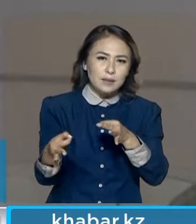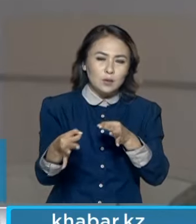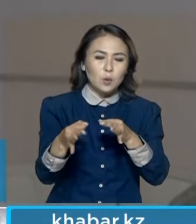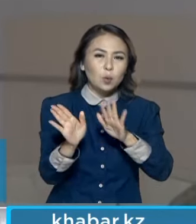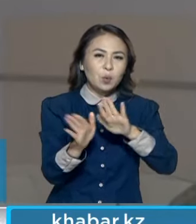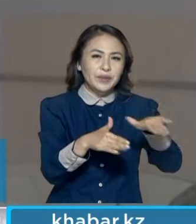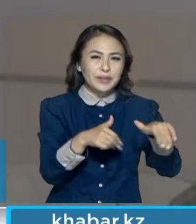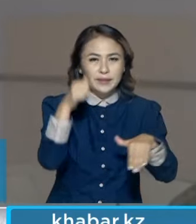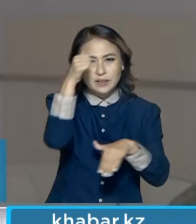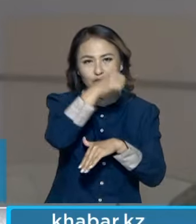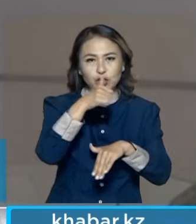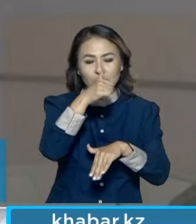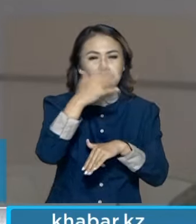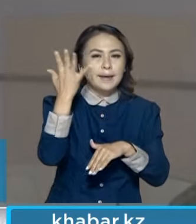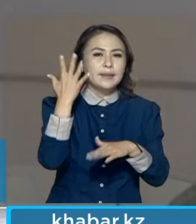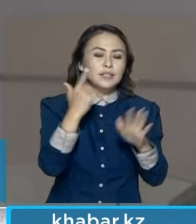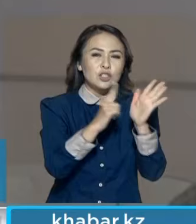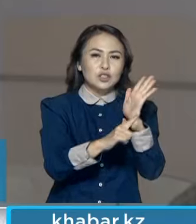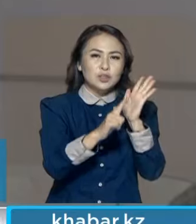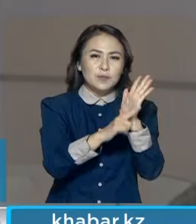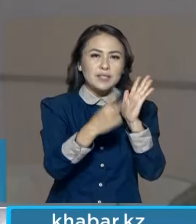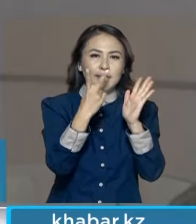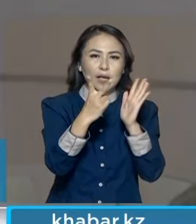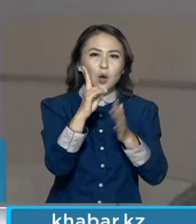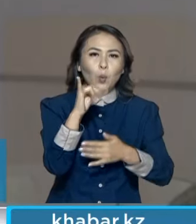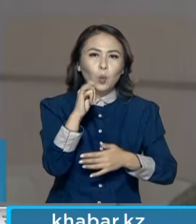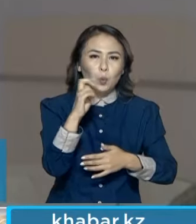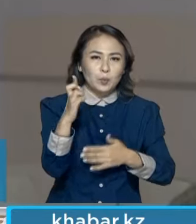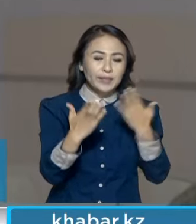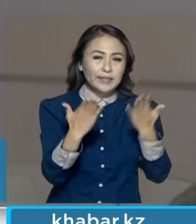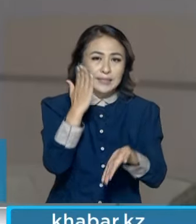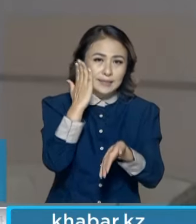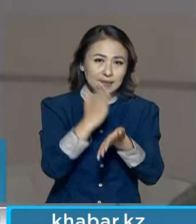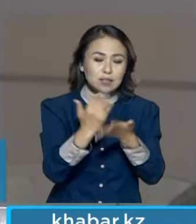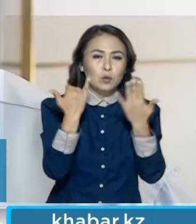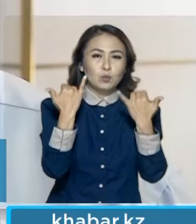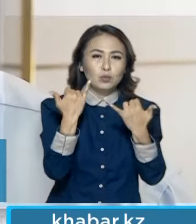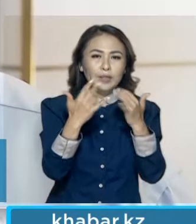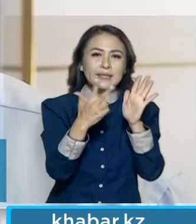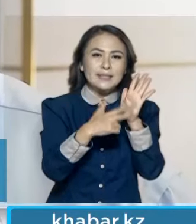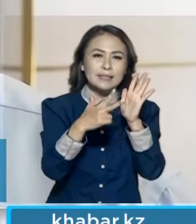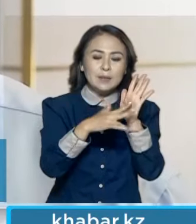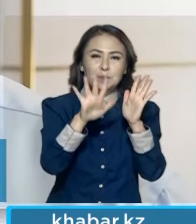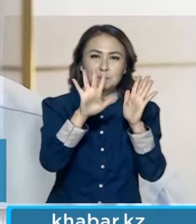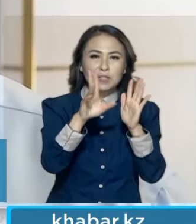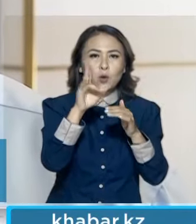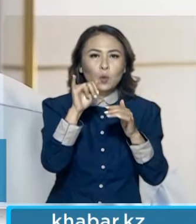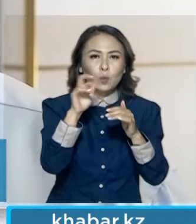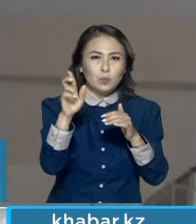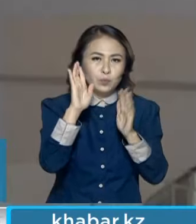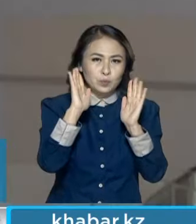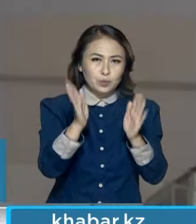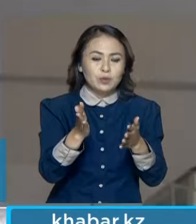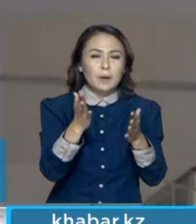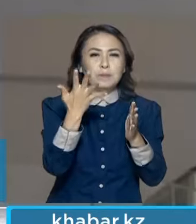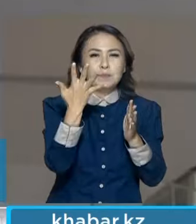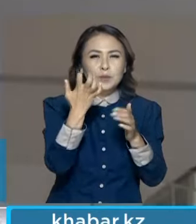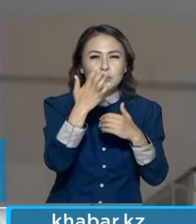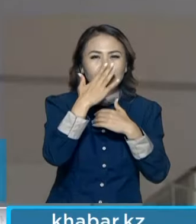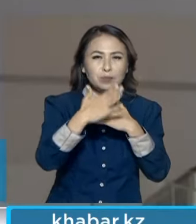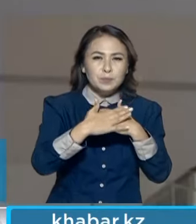жылы осы кезде 72 куб келіп жатқан болса, бүгінгі таңда 85 куб ағын су келуде. 500